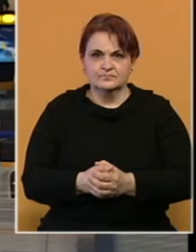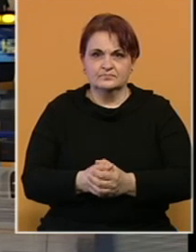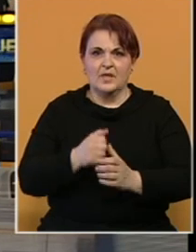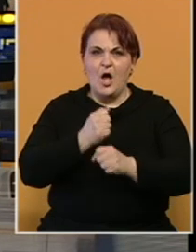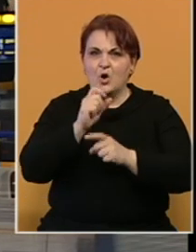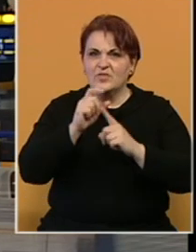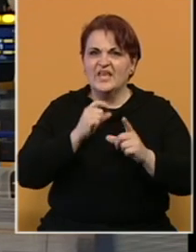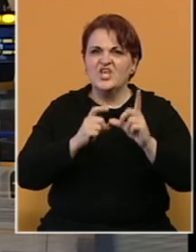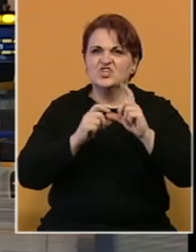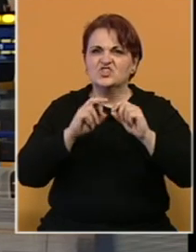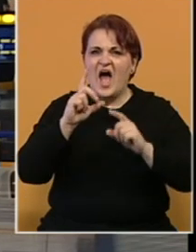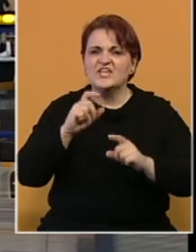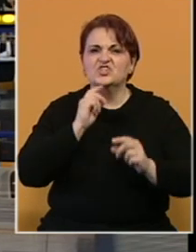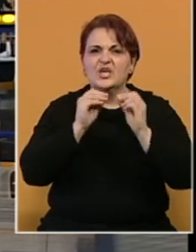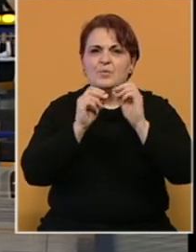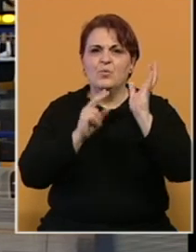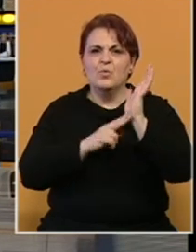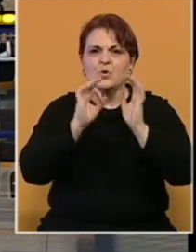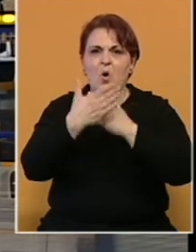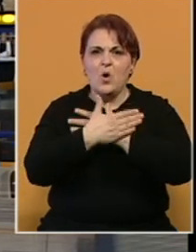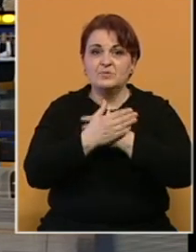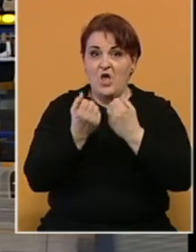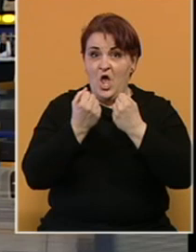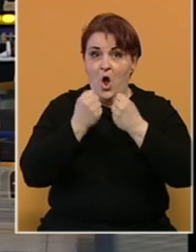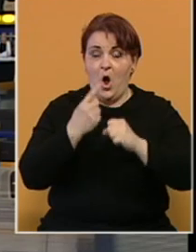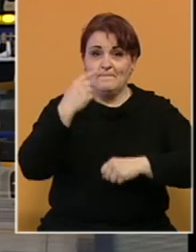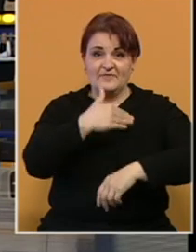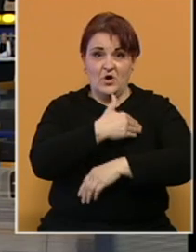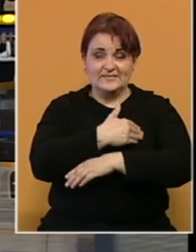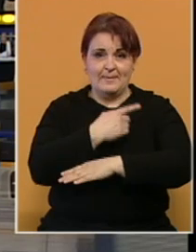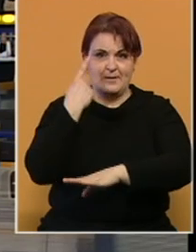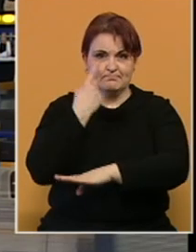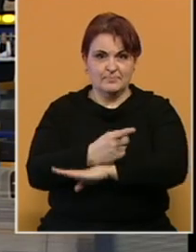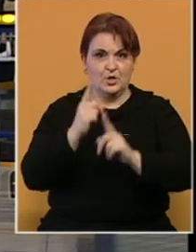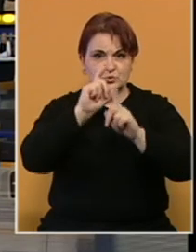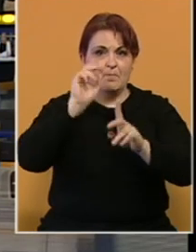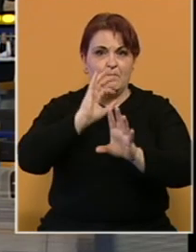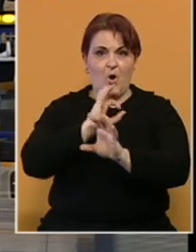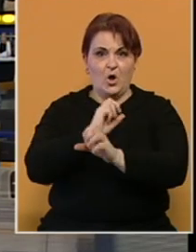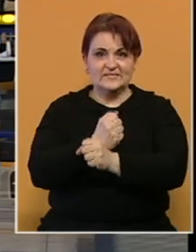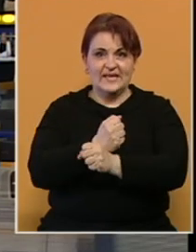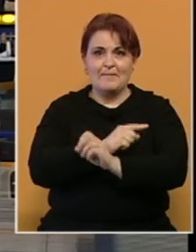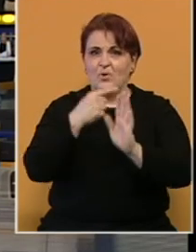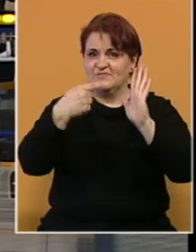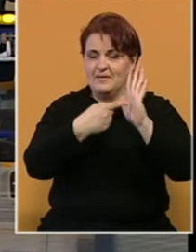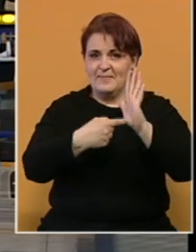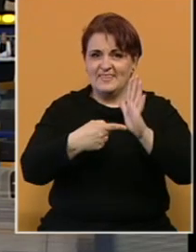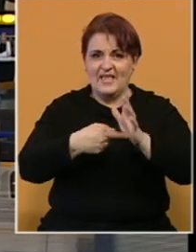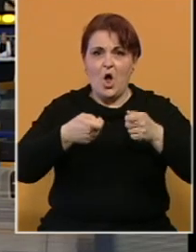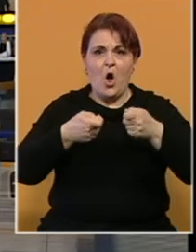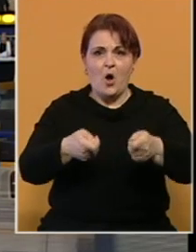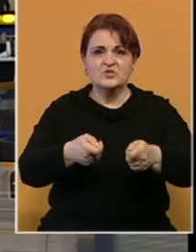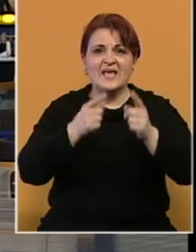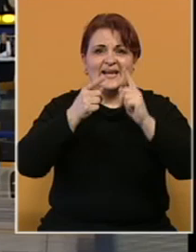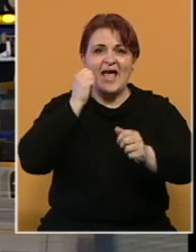Etkem Godinjak, Medaris Šarić i Mirko Bunoza oslobođeni su prvostepenom presudom Suda Bosne i Hercegovine po svim tačkama